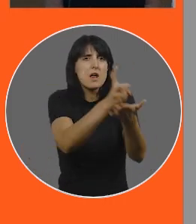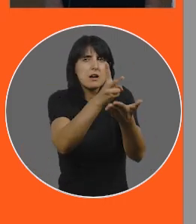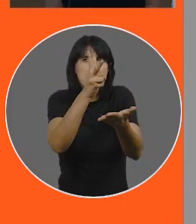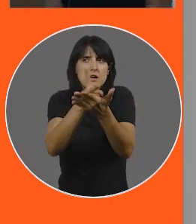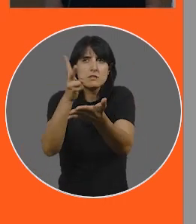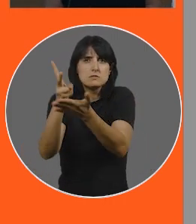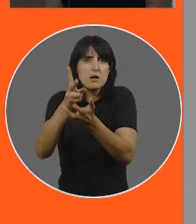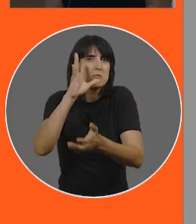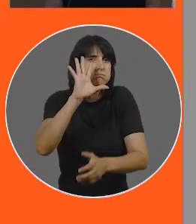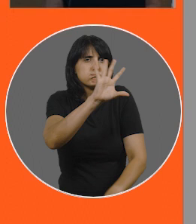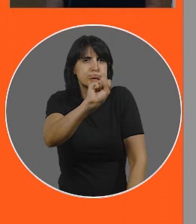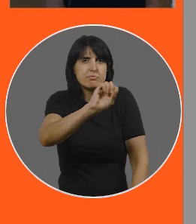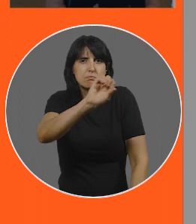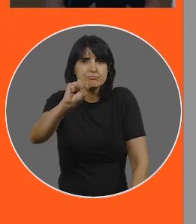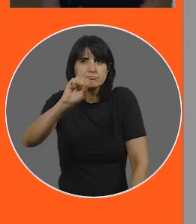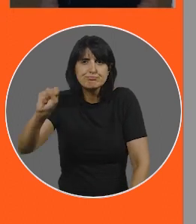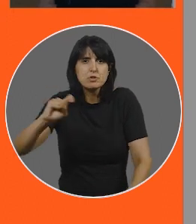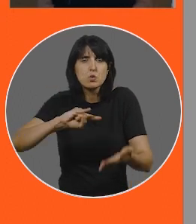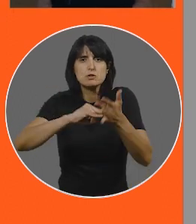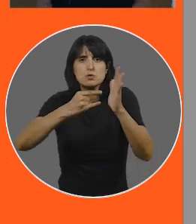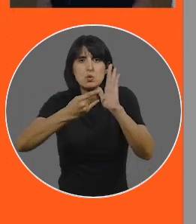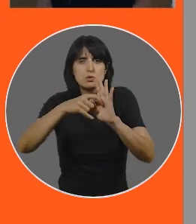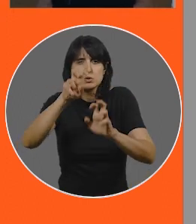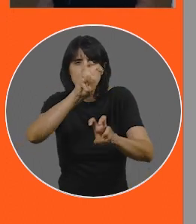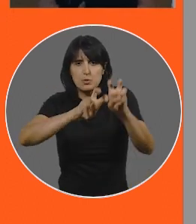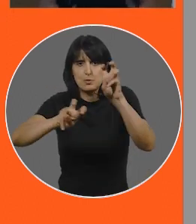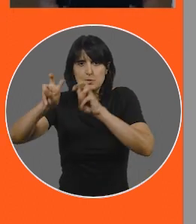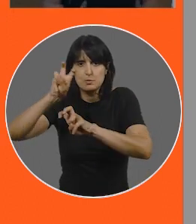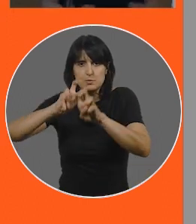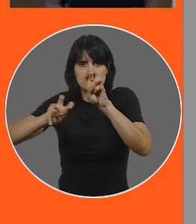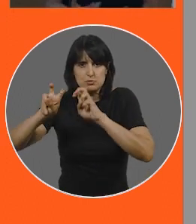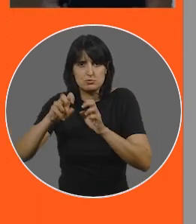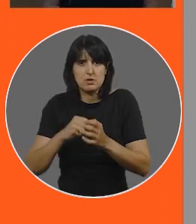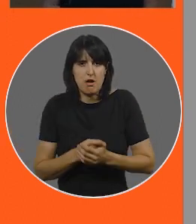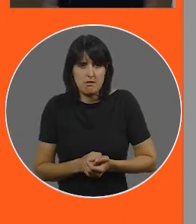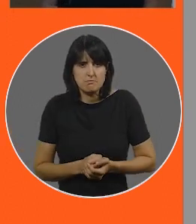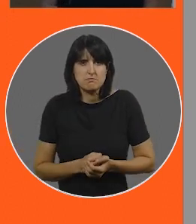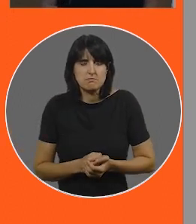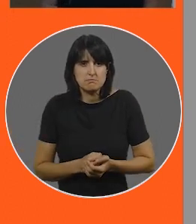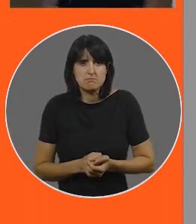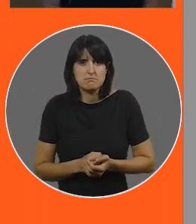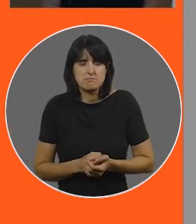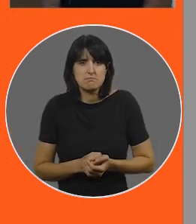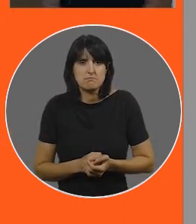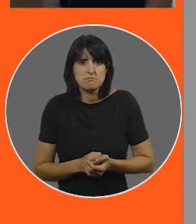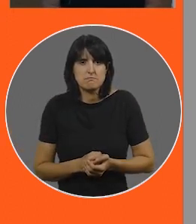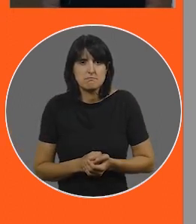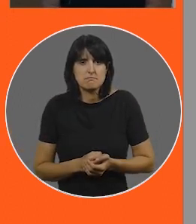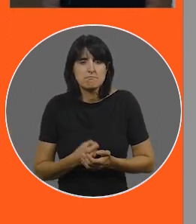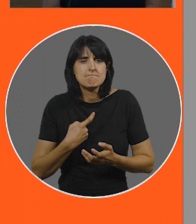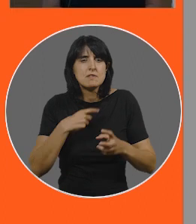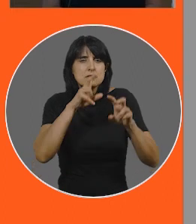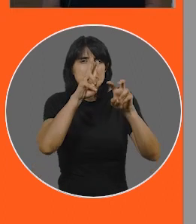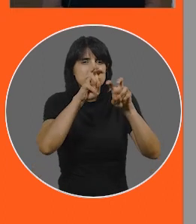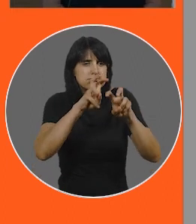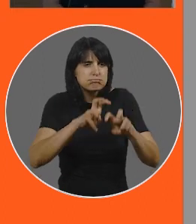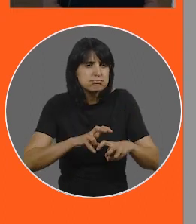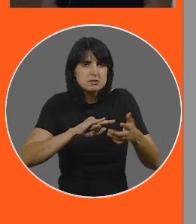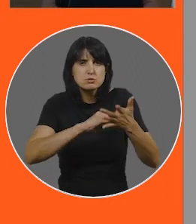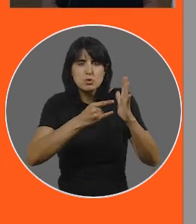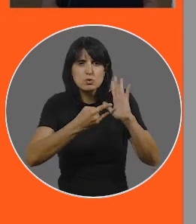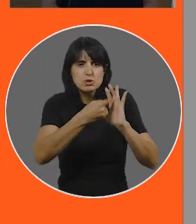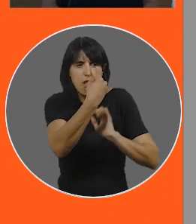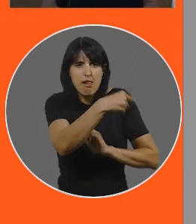reptes en l'àmbit de l'accessibilitat i buscar solucions. Nosaltres ens podem arriscar a provar coses noves, no?